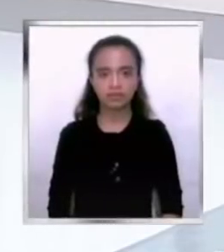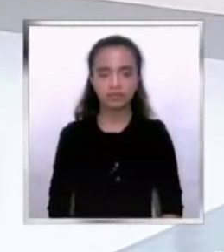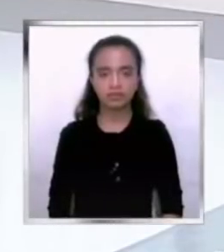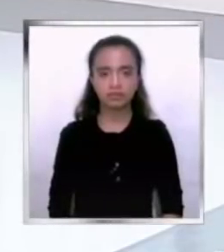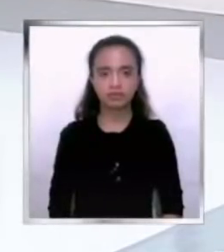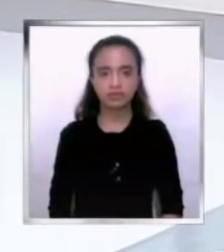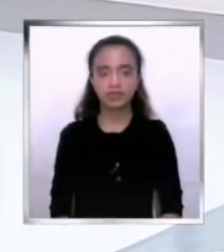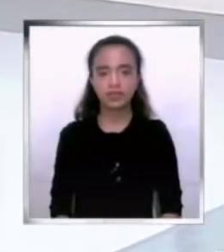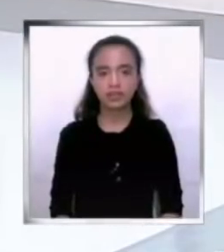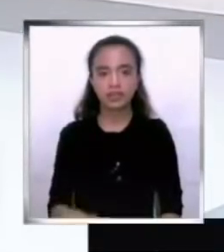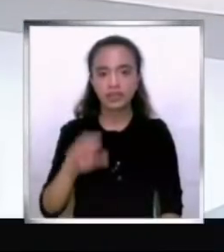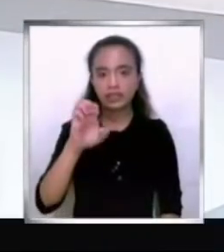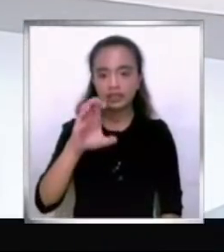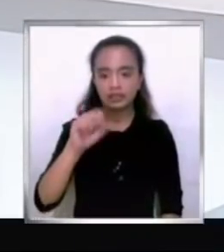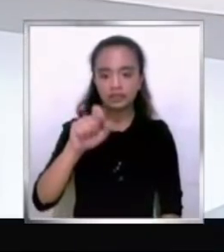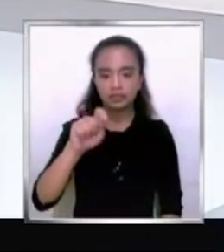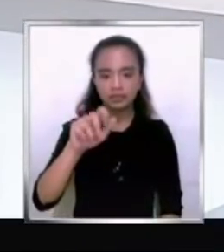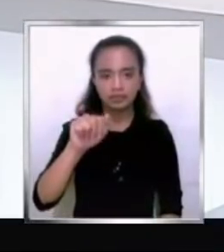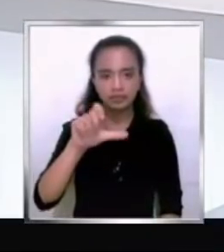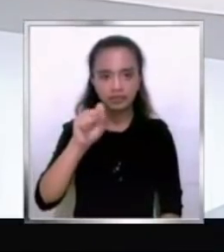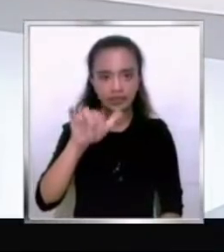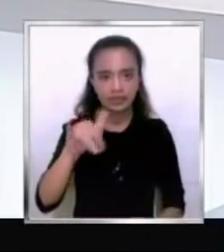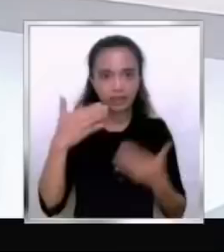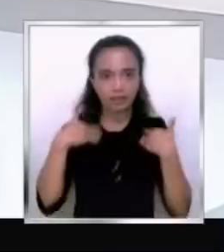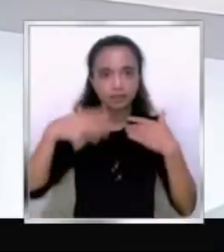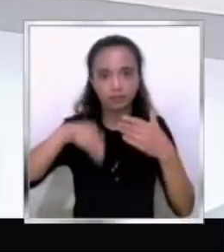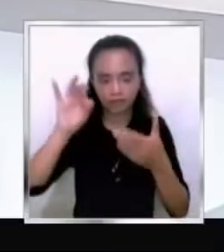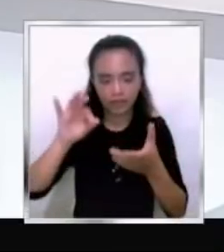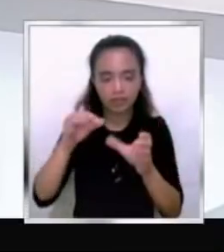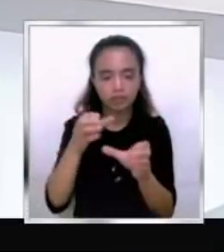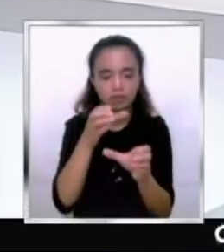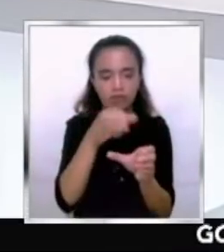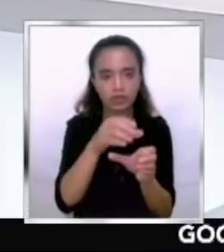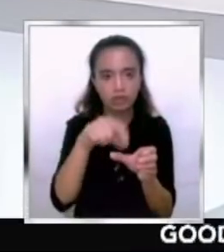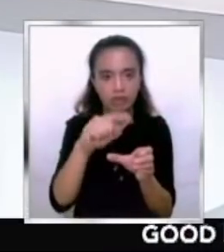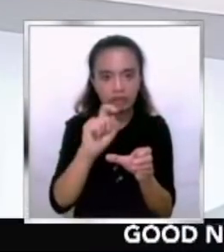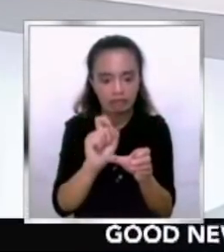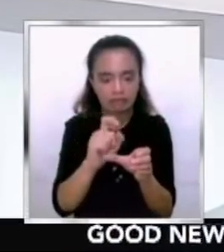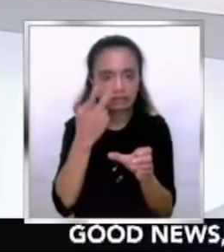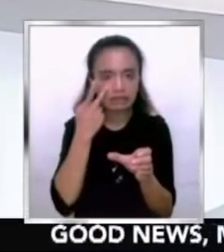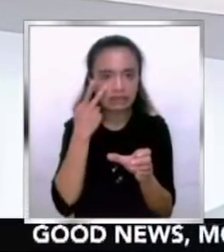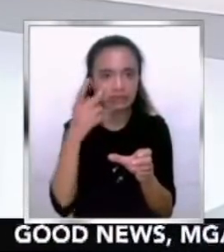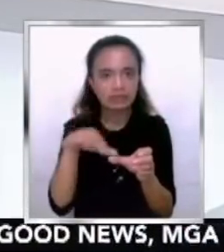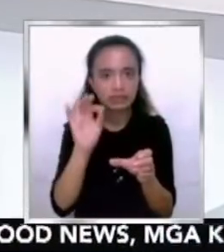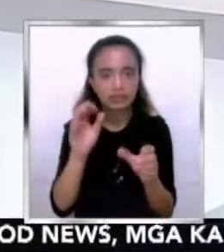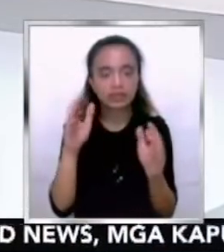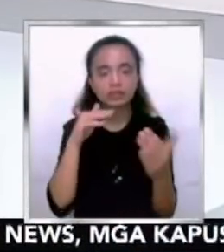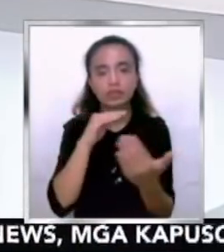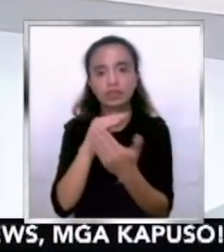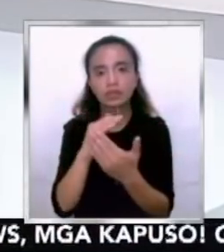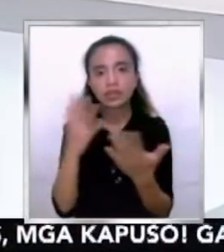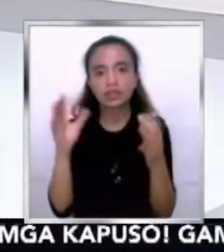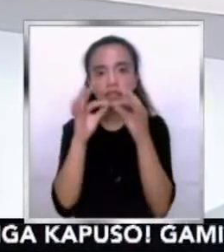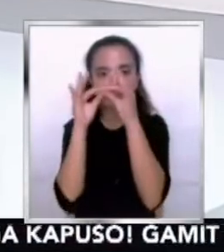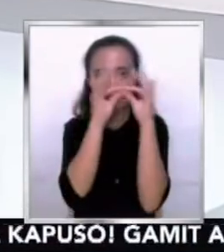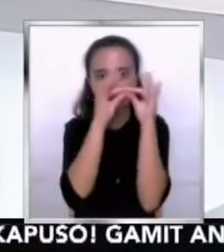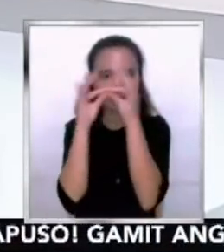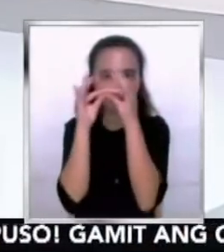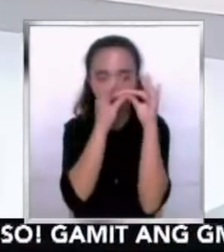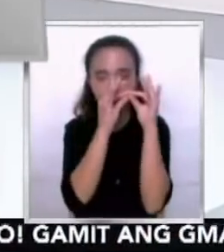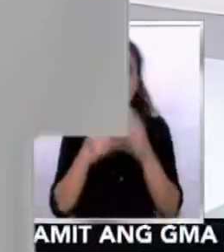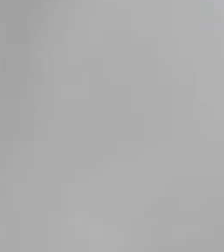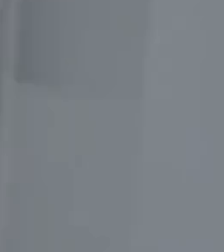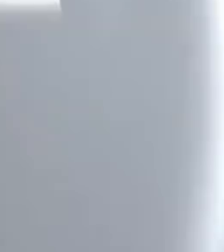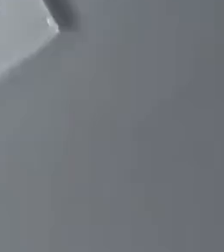Ecstasy na ikinubli sa vitamin C capsule ang nabisto sa operasyon kontra droga sa Malate, Maynila. Nakatutok si May